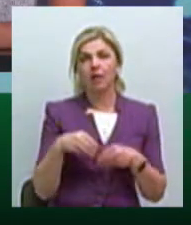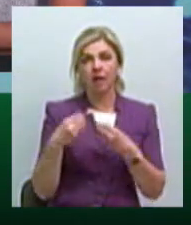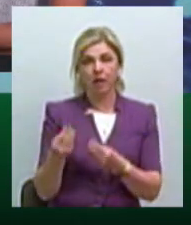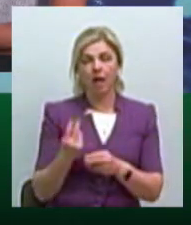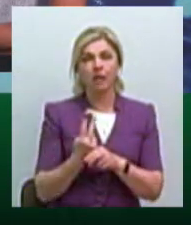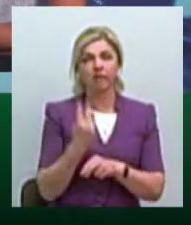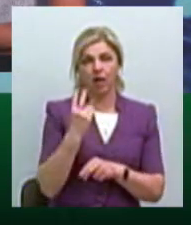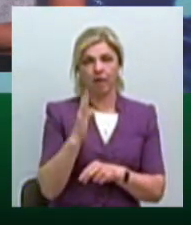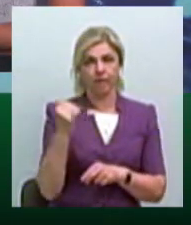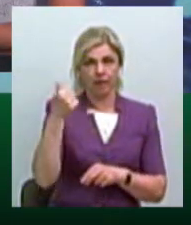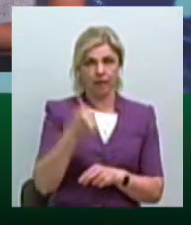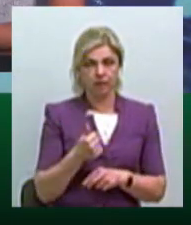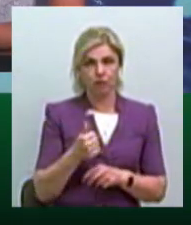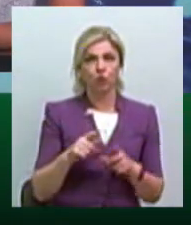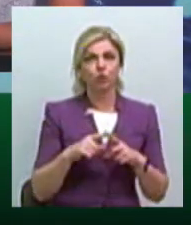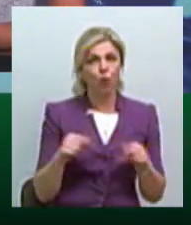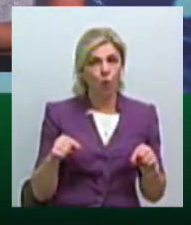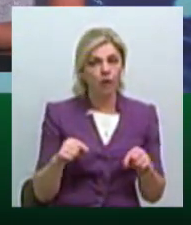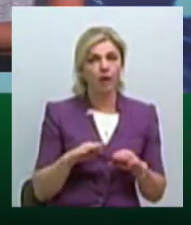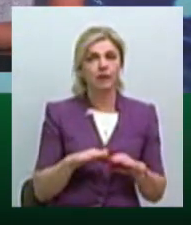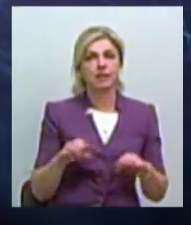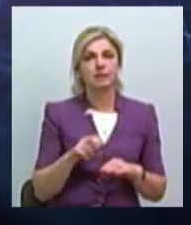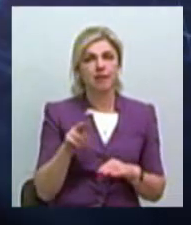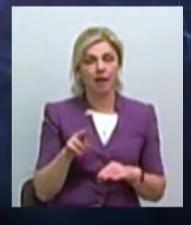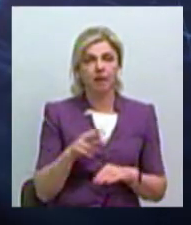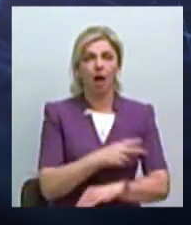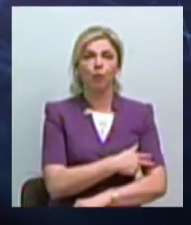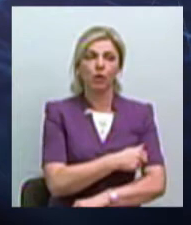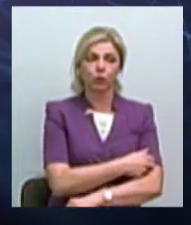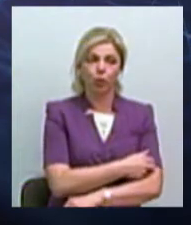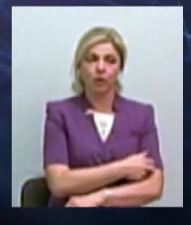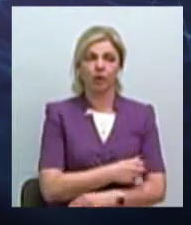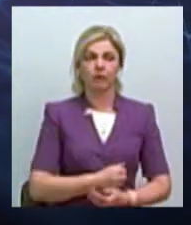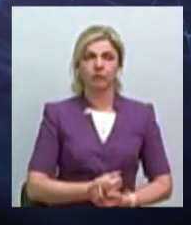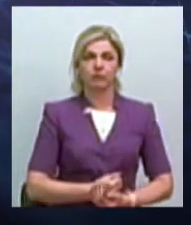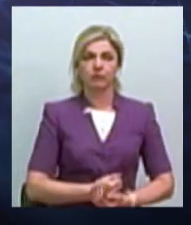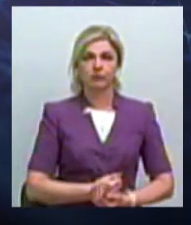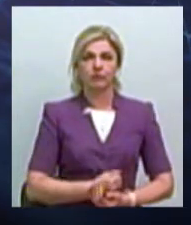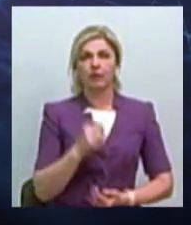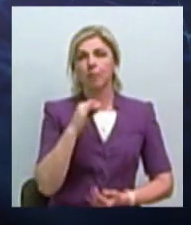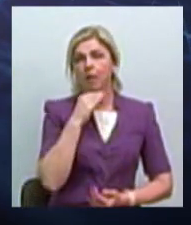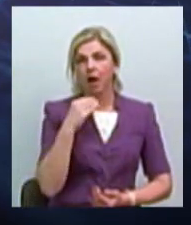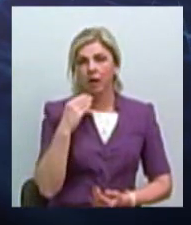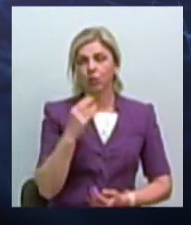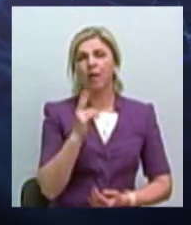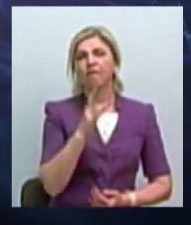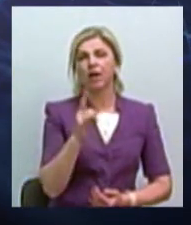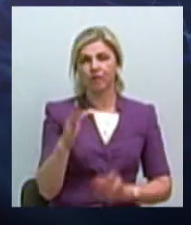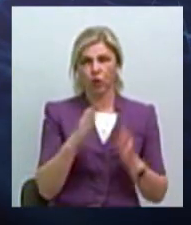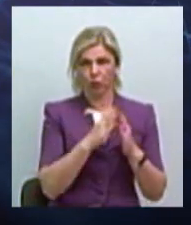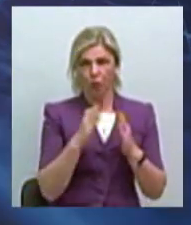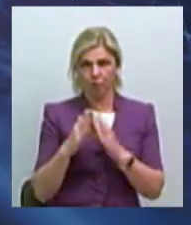тиждень. Школа, дитячий садок, амбулаторія і багатоквартирні житлові